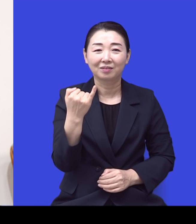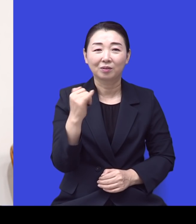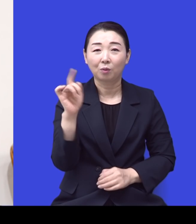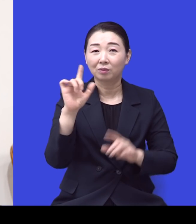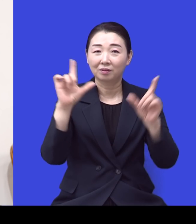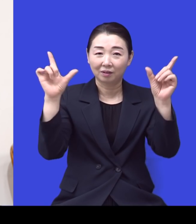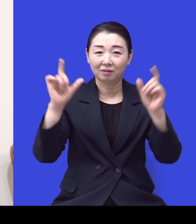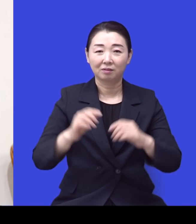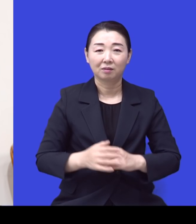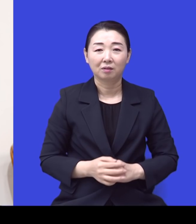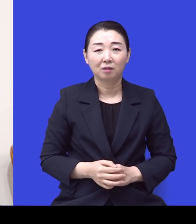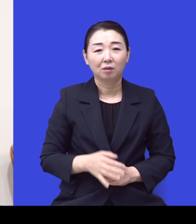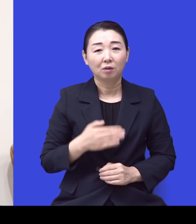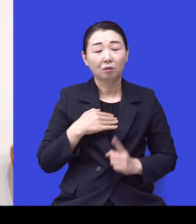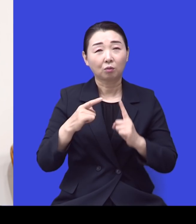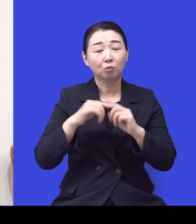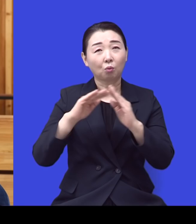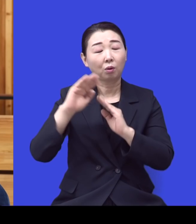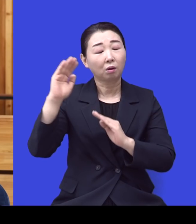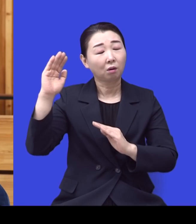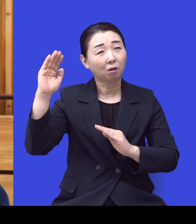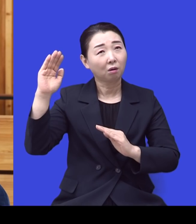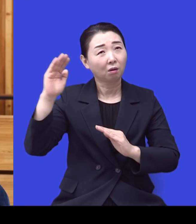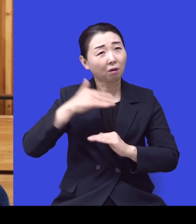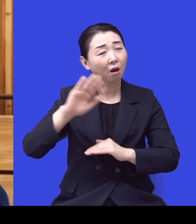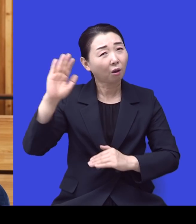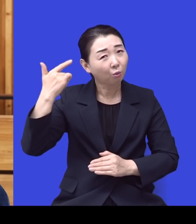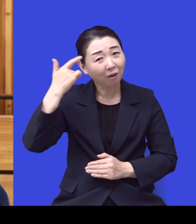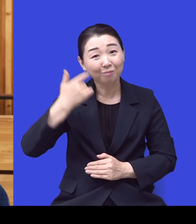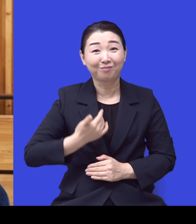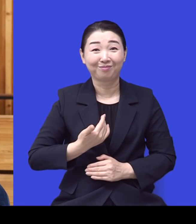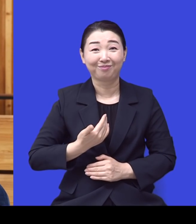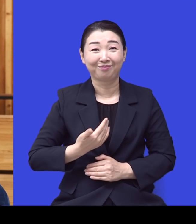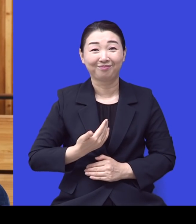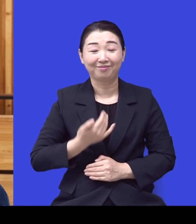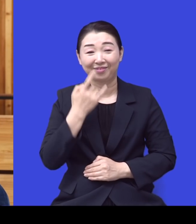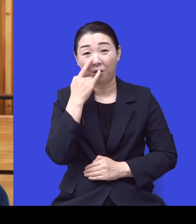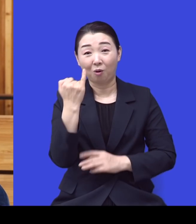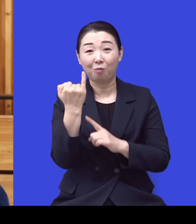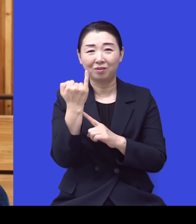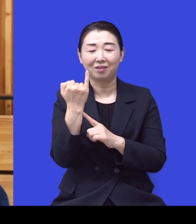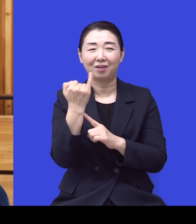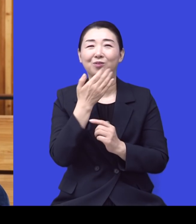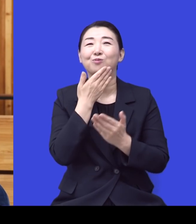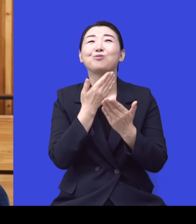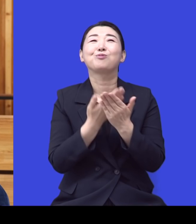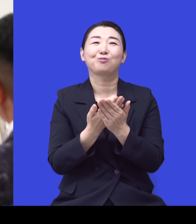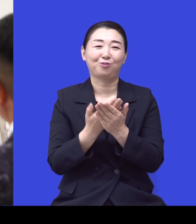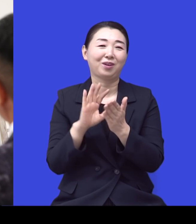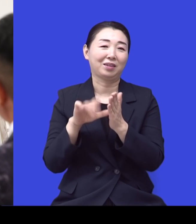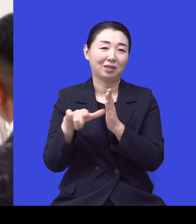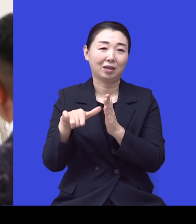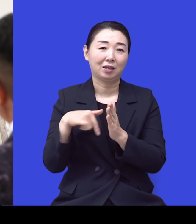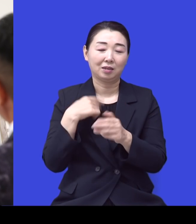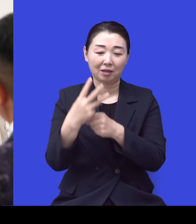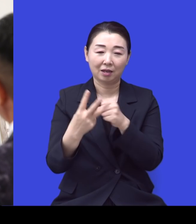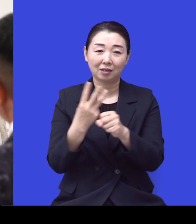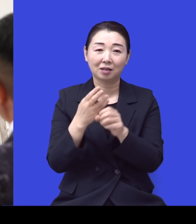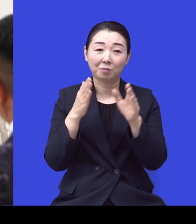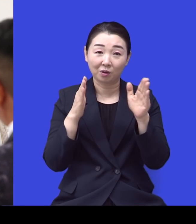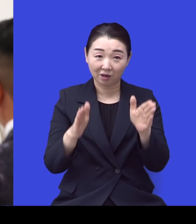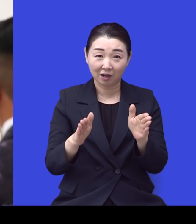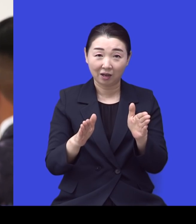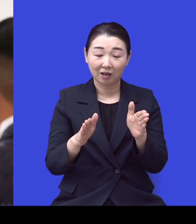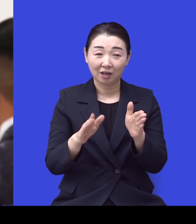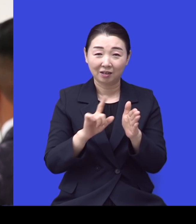날 나도 교회 가도 되니? 이 얘기를 하시는 거예요. 어머나, 예. 그게 어머니에게 터닝 포인트였고 제가 그렇게 3년 동안 그